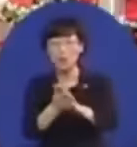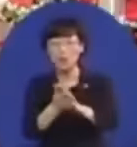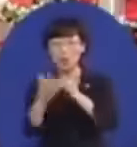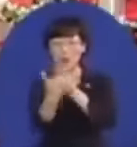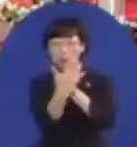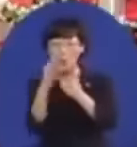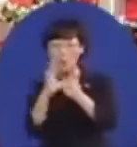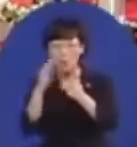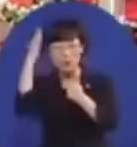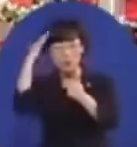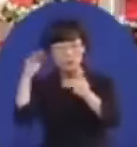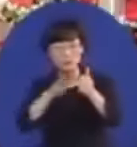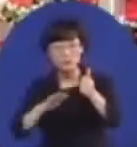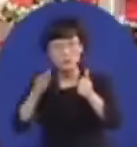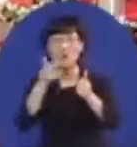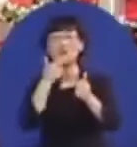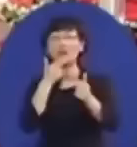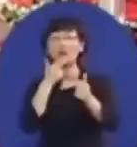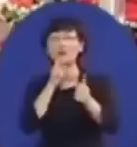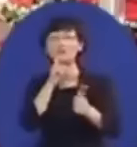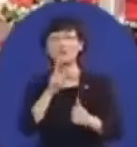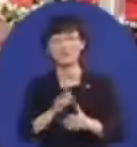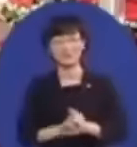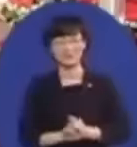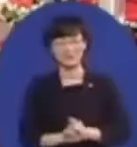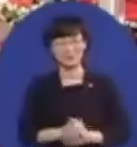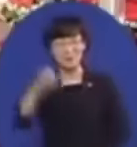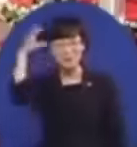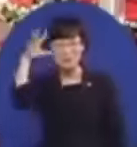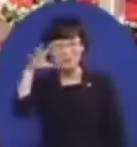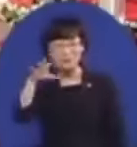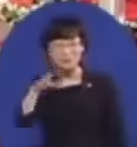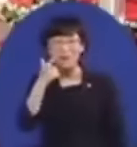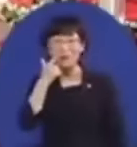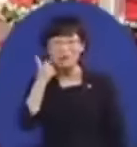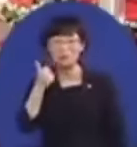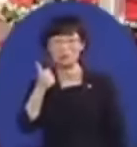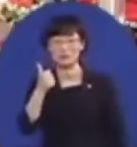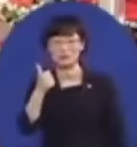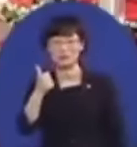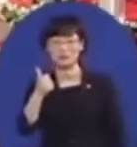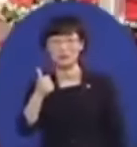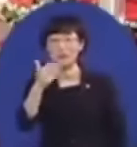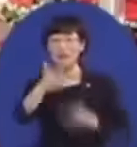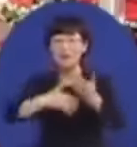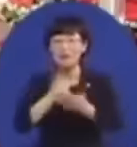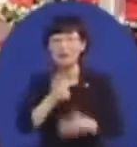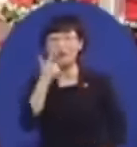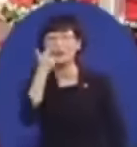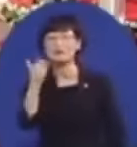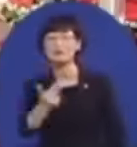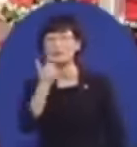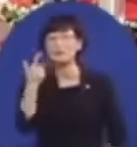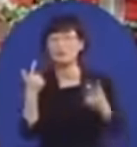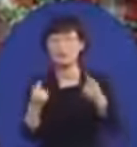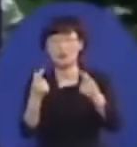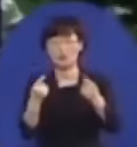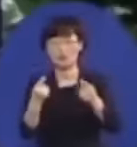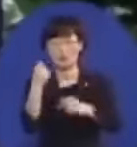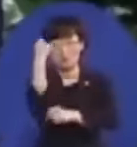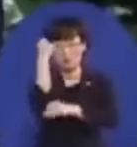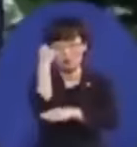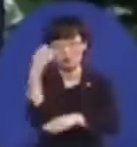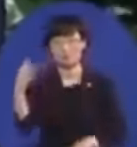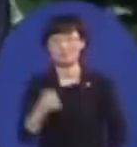그림자도 없으시다고 말했습니다. 빛들의 아버지입니다. 아버지가 생명의 근원을